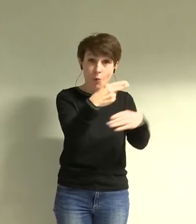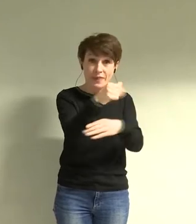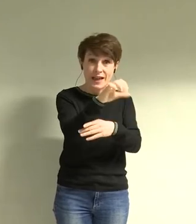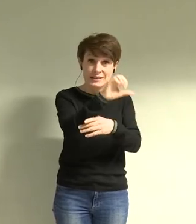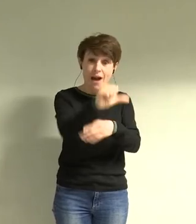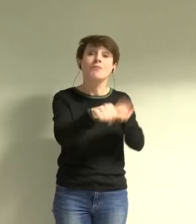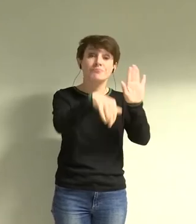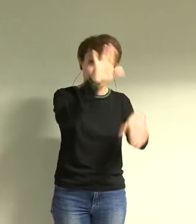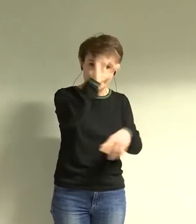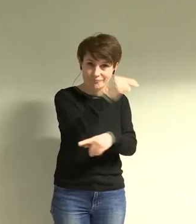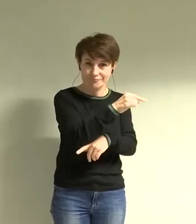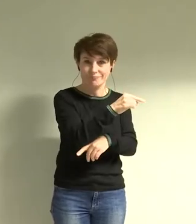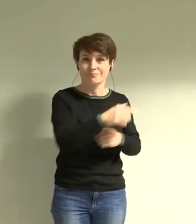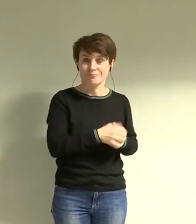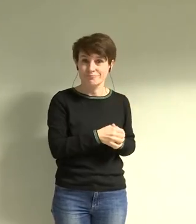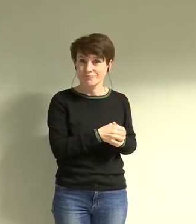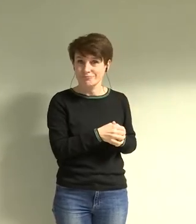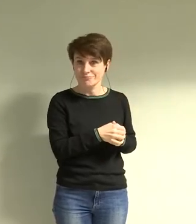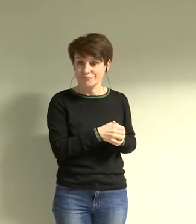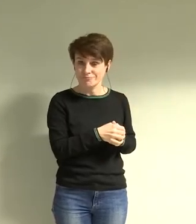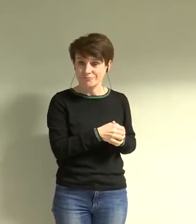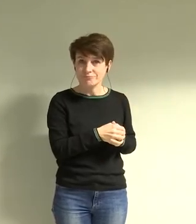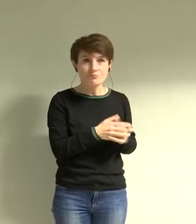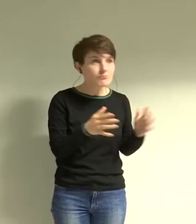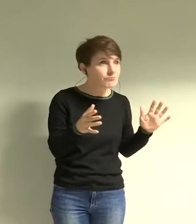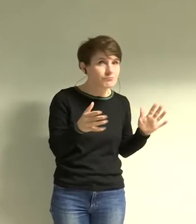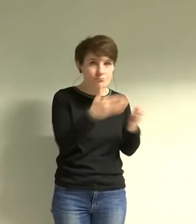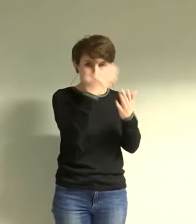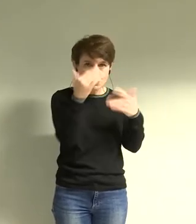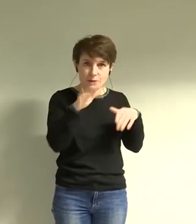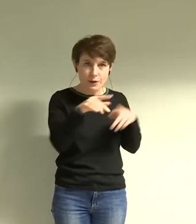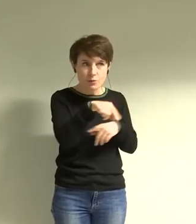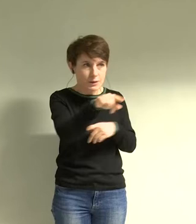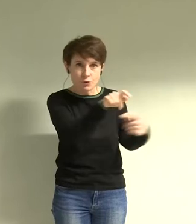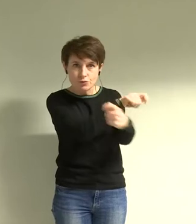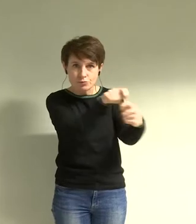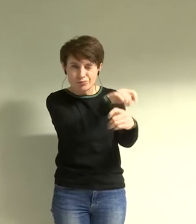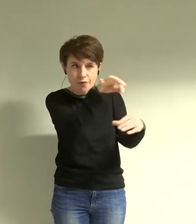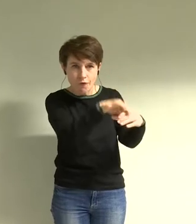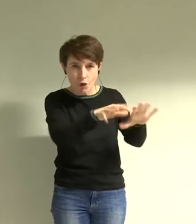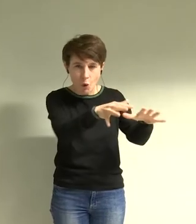je sais pas comment ça marche 1 ça a été calé en amont j'imagine les votes